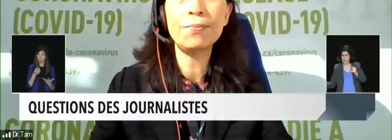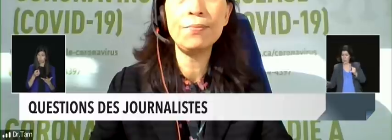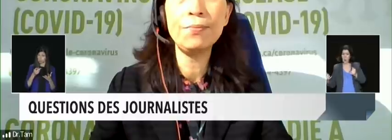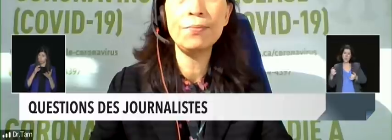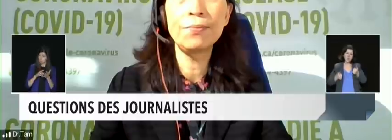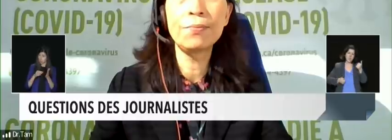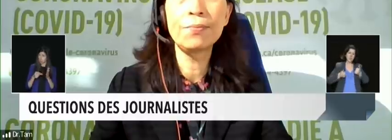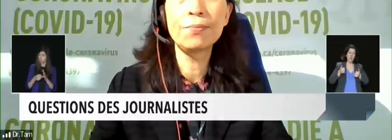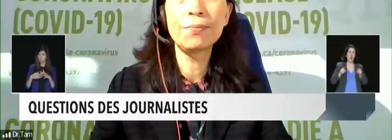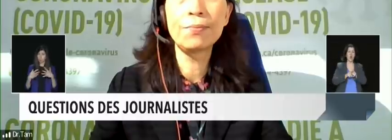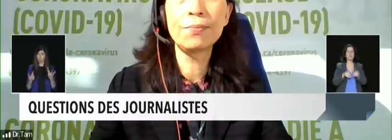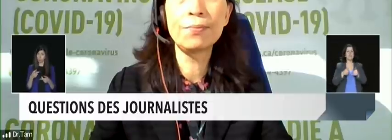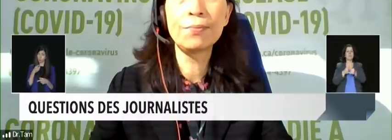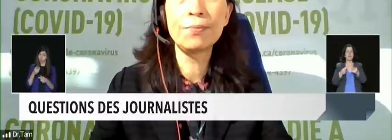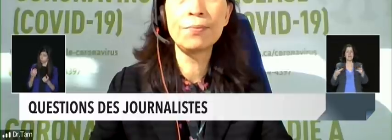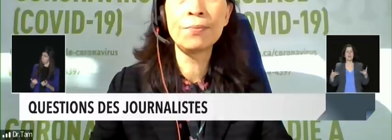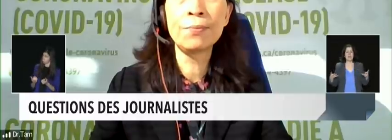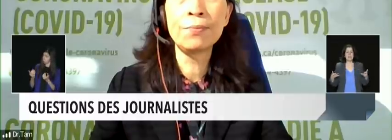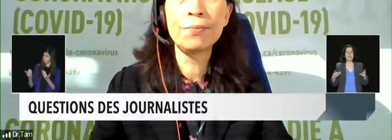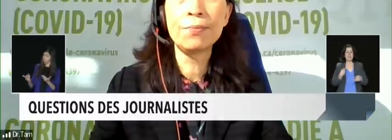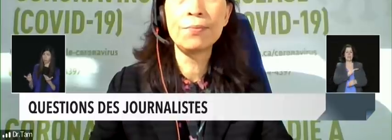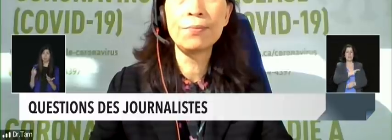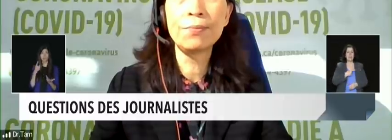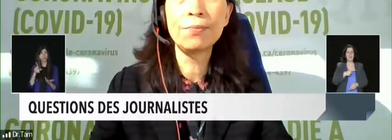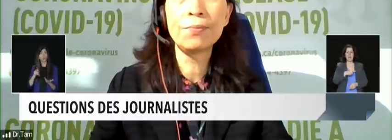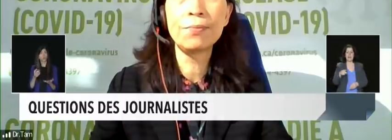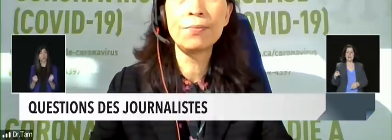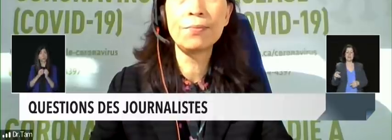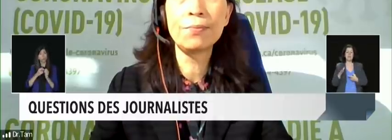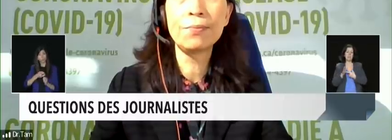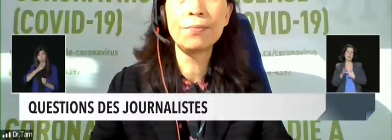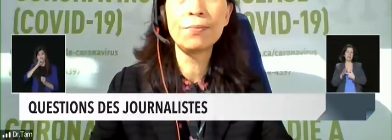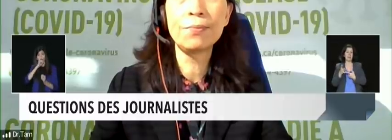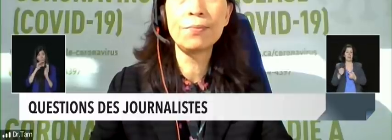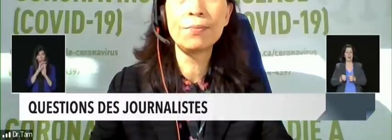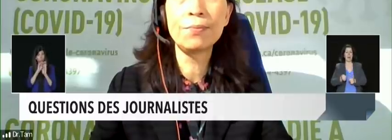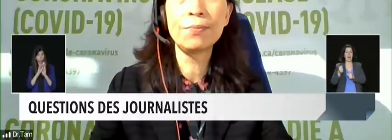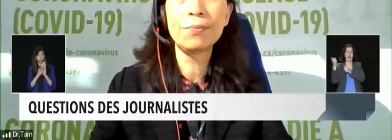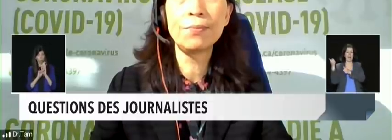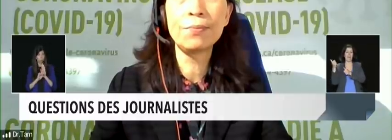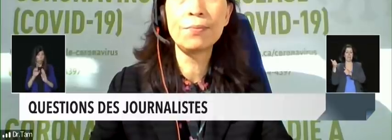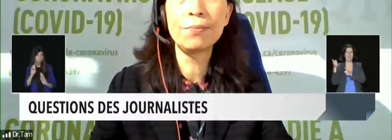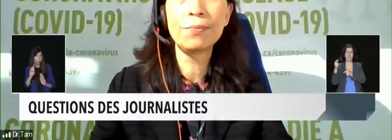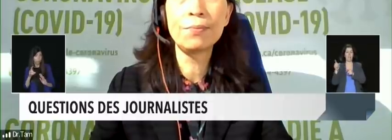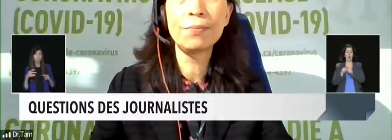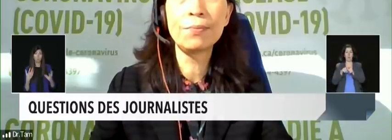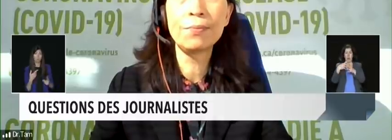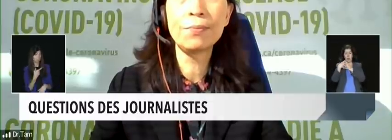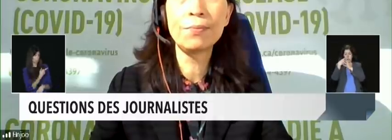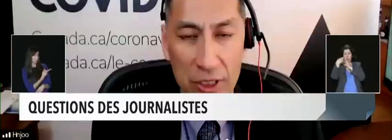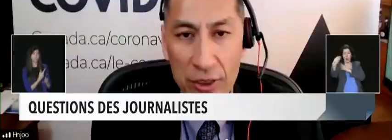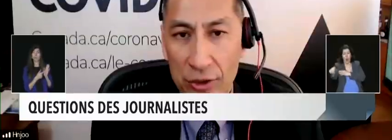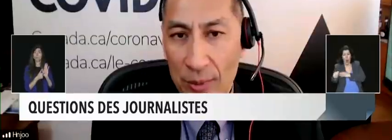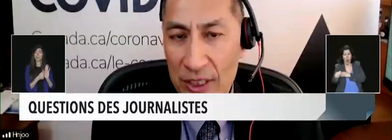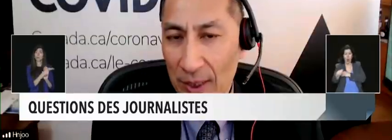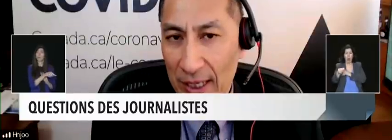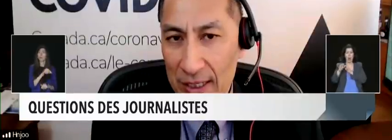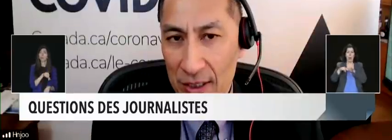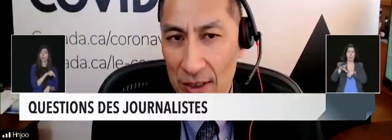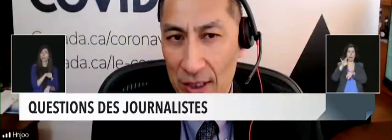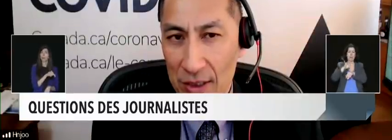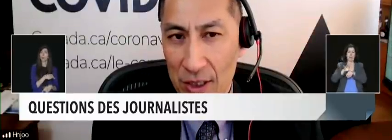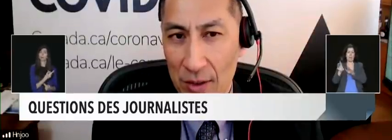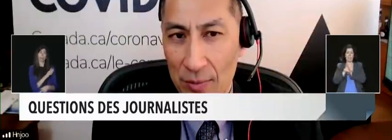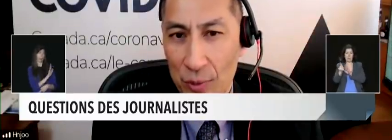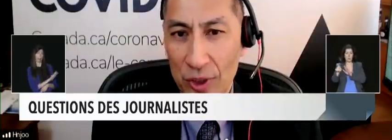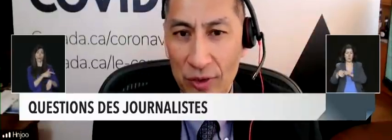d'enlever le couvre-ceau par exemple c'est docteur merci pour la